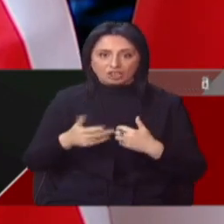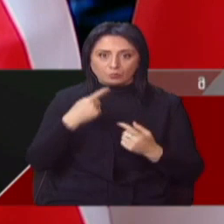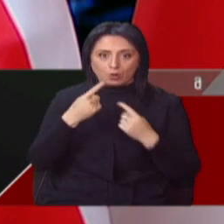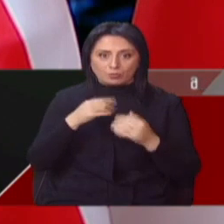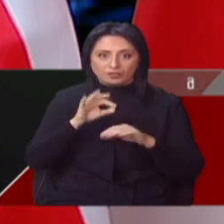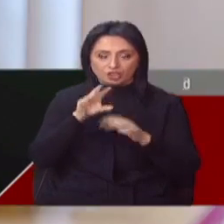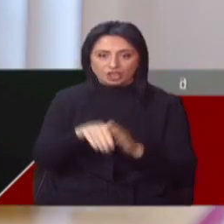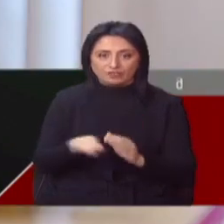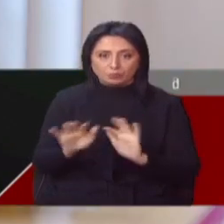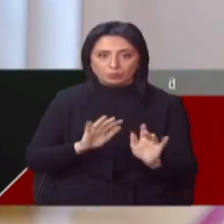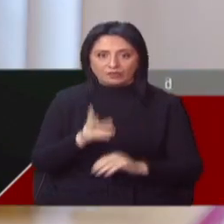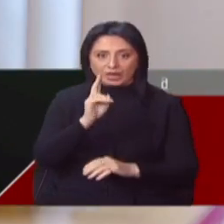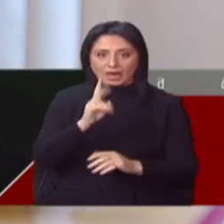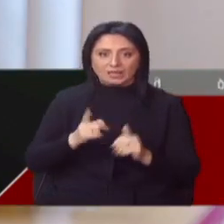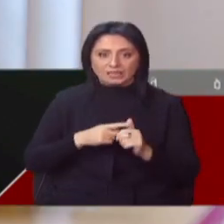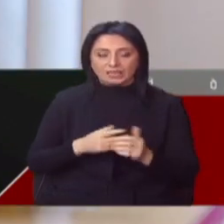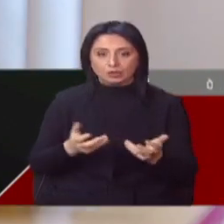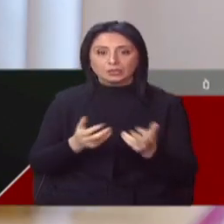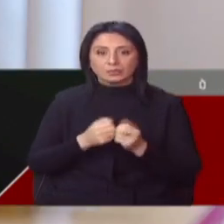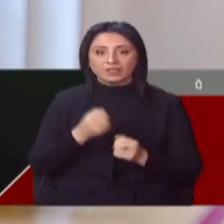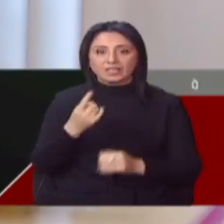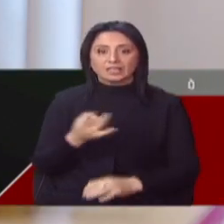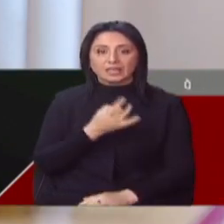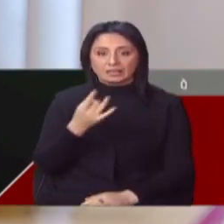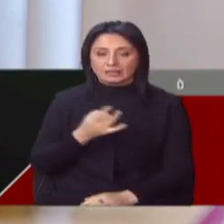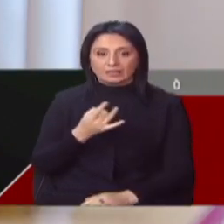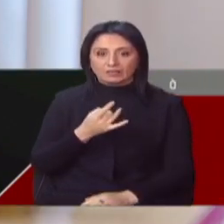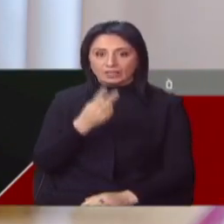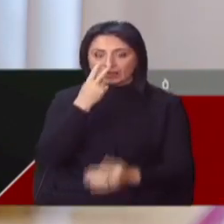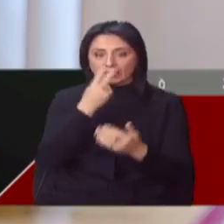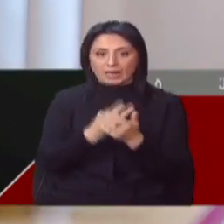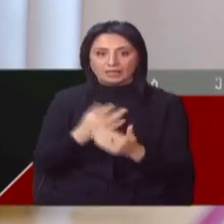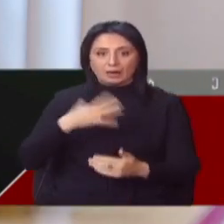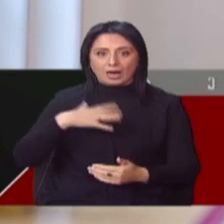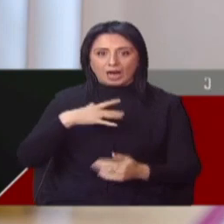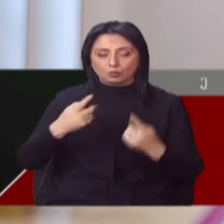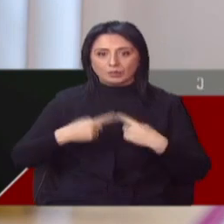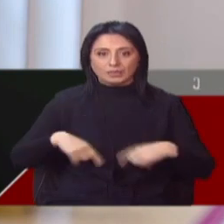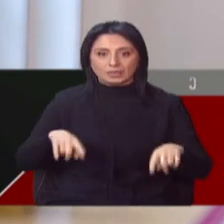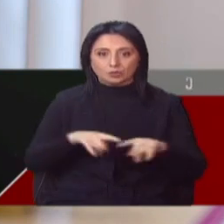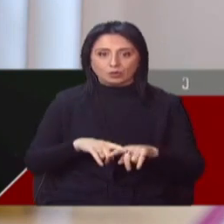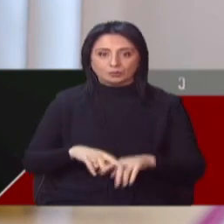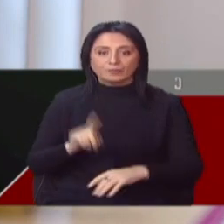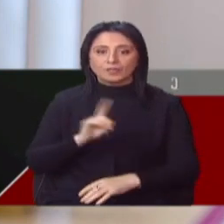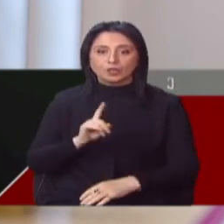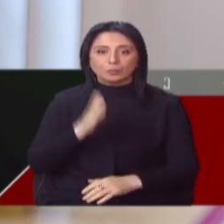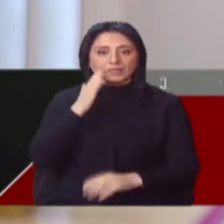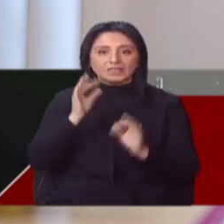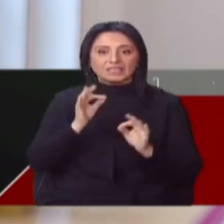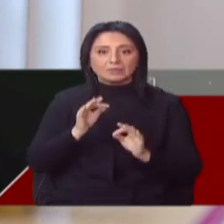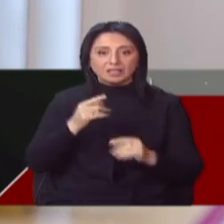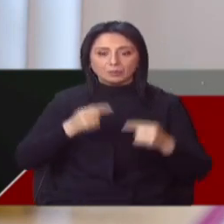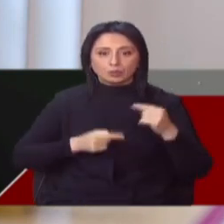mulat pregătit și a fost proces. Candidatul statusis mirebit, kidev ertkhel tainakha kartulma sazogadoebam, rom